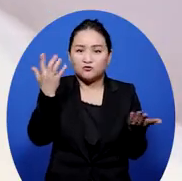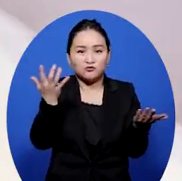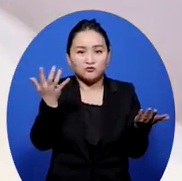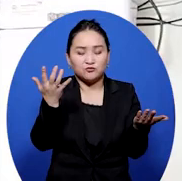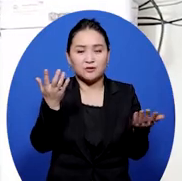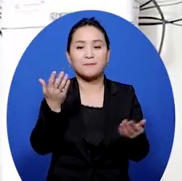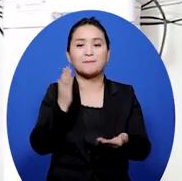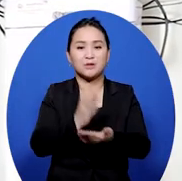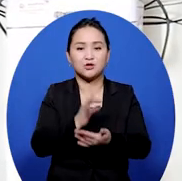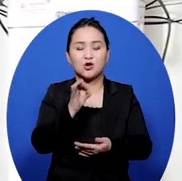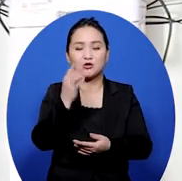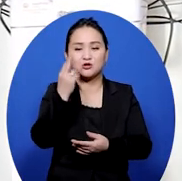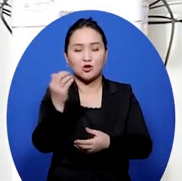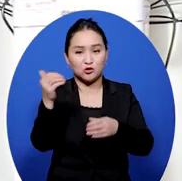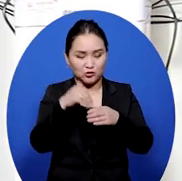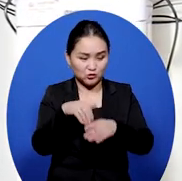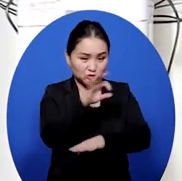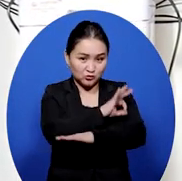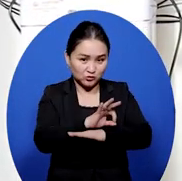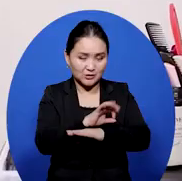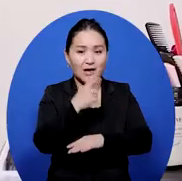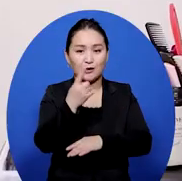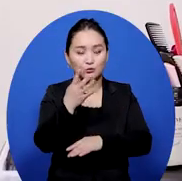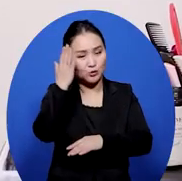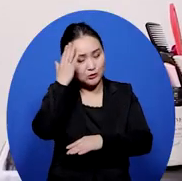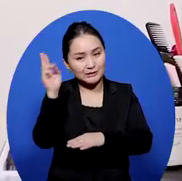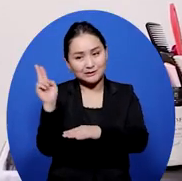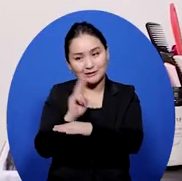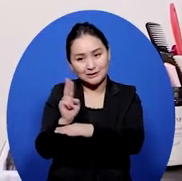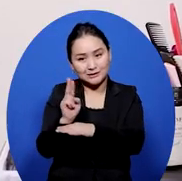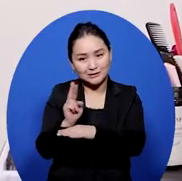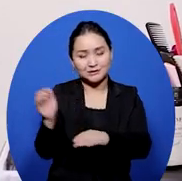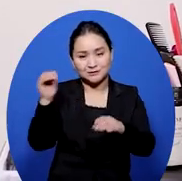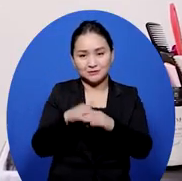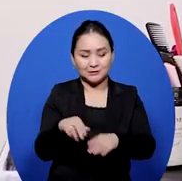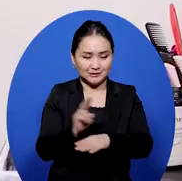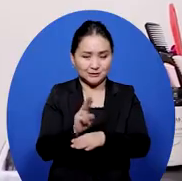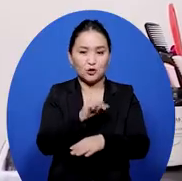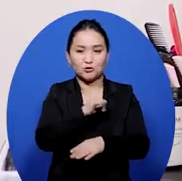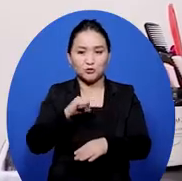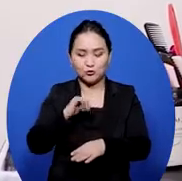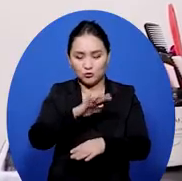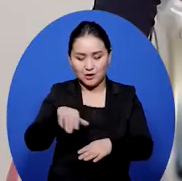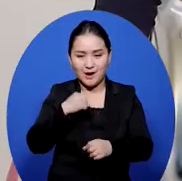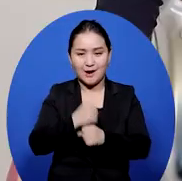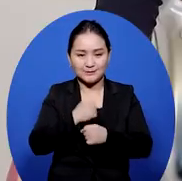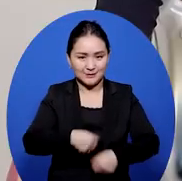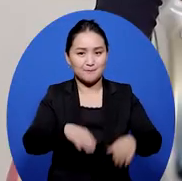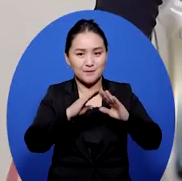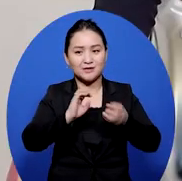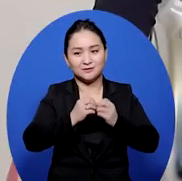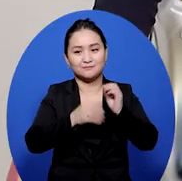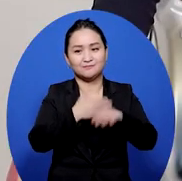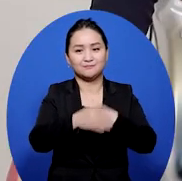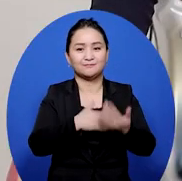ингээд явжсэн. Тэгээ оролцоо төсөлд хамрагдаад 14 хоног дадлагт явж ирээд тэгээ ирээд энэ дадлагаа хийгээл одоо энэ өөрийн ажлын байр